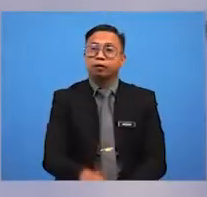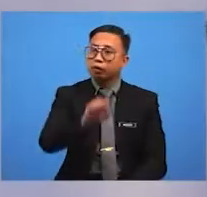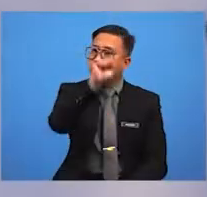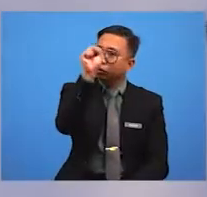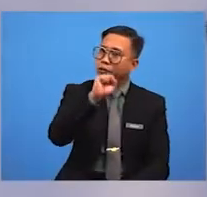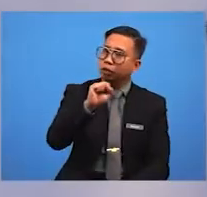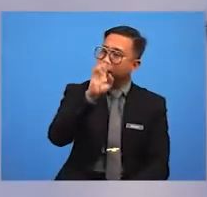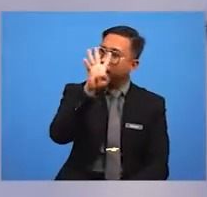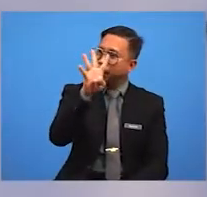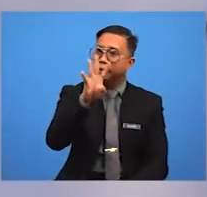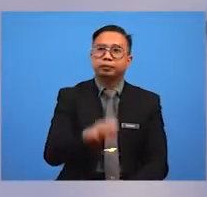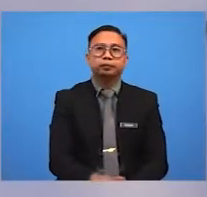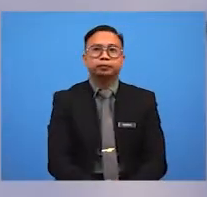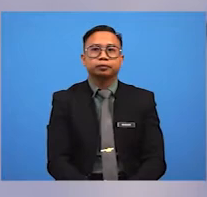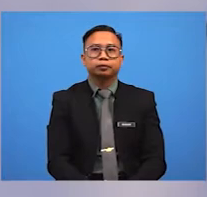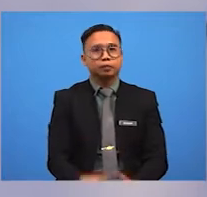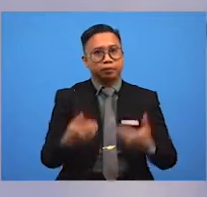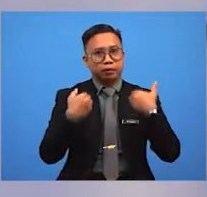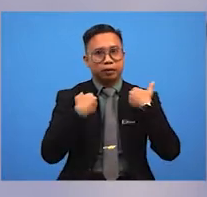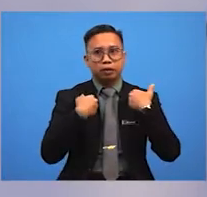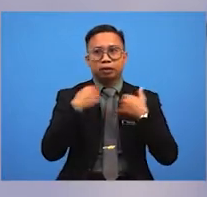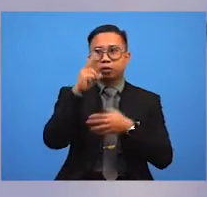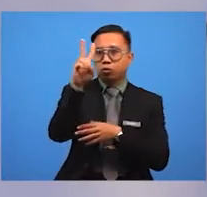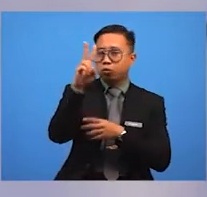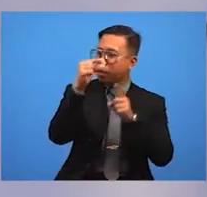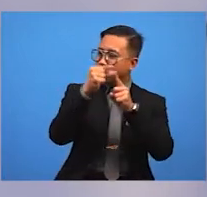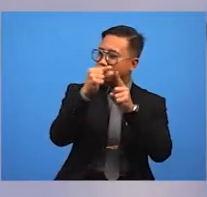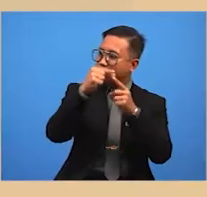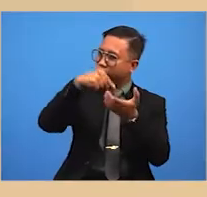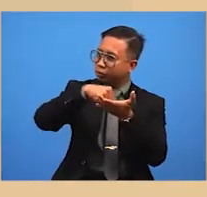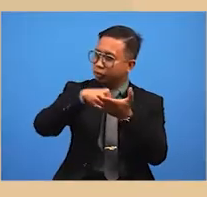Soalan yang keempat, terdapat 2 perkataan di sini.